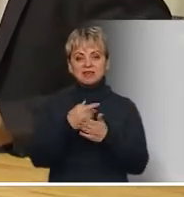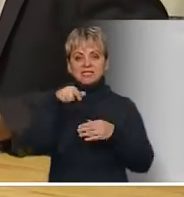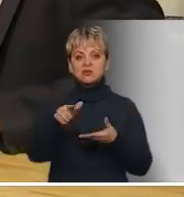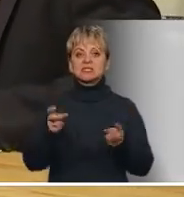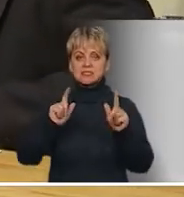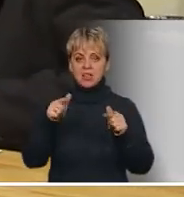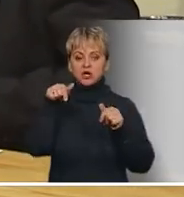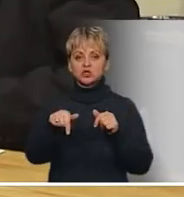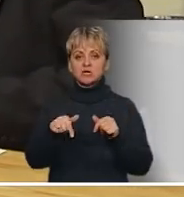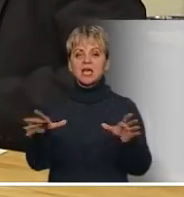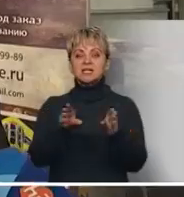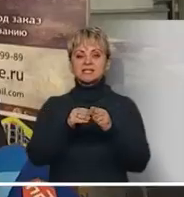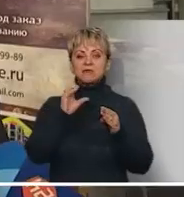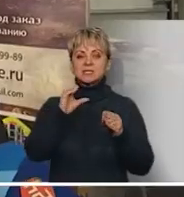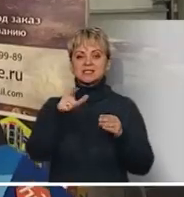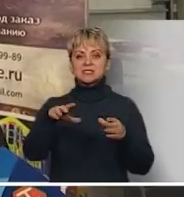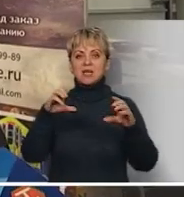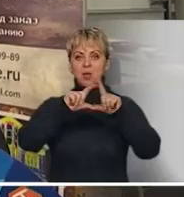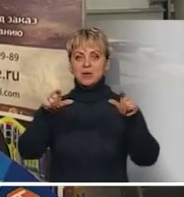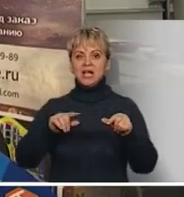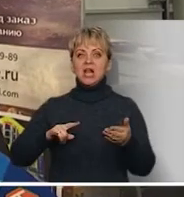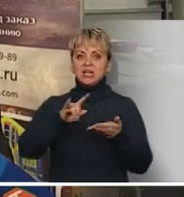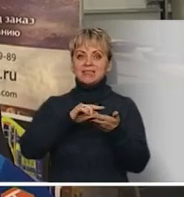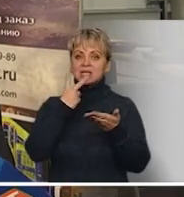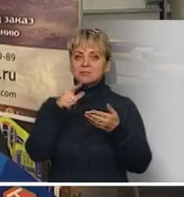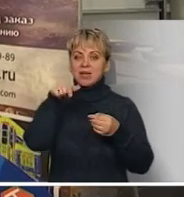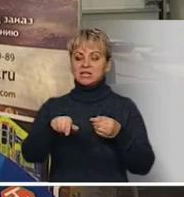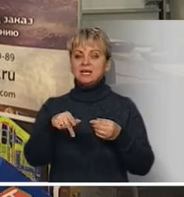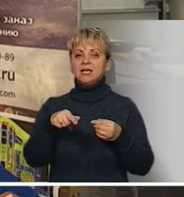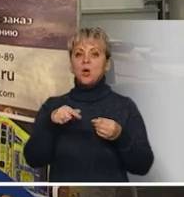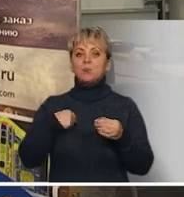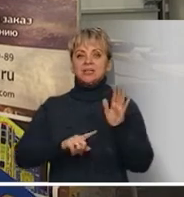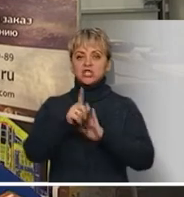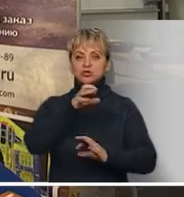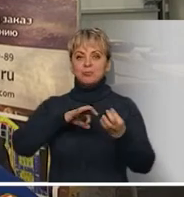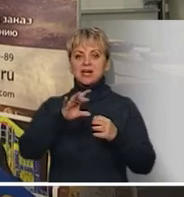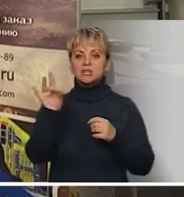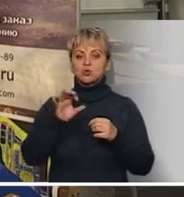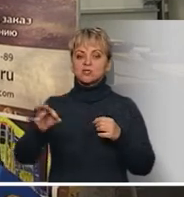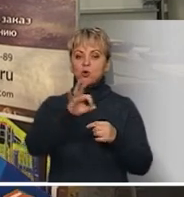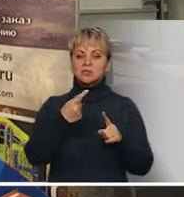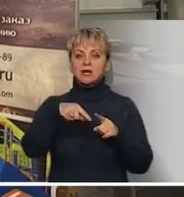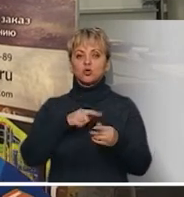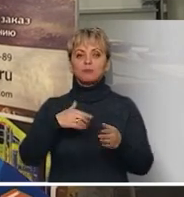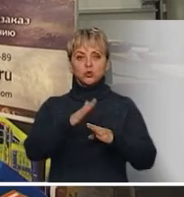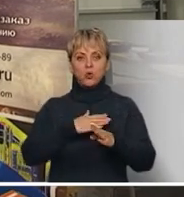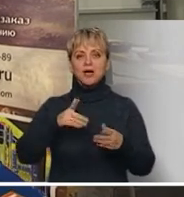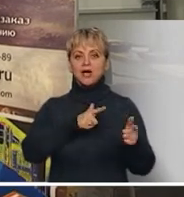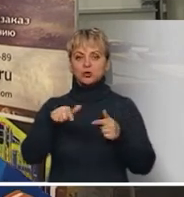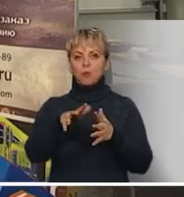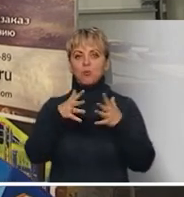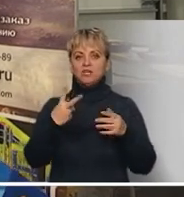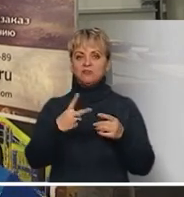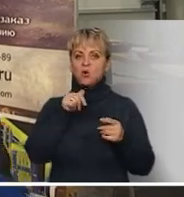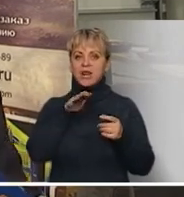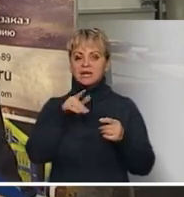заключения инновационных соглашений. Совместно с компанией «Летай, смотри» начинаем проект в Ростовской области, к которому мы долго